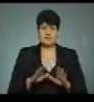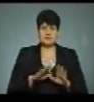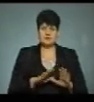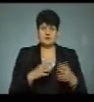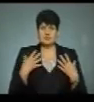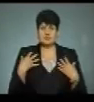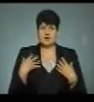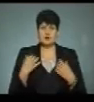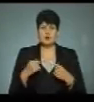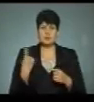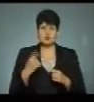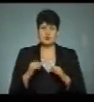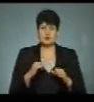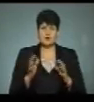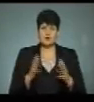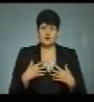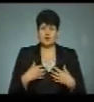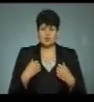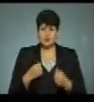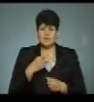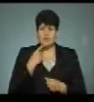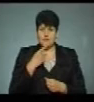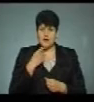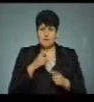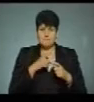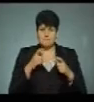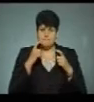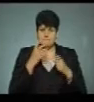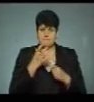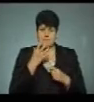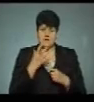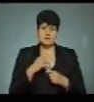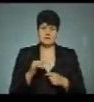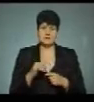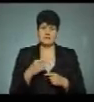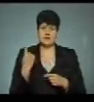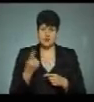начальника обласного управління охорони здоров'я Тетяна Скарлуш каже, маски та засоби індивідуального